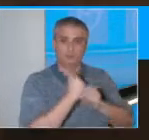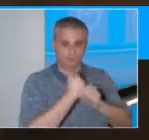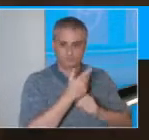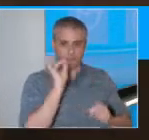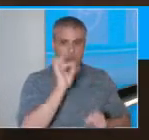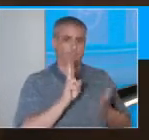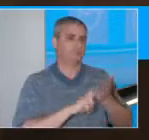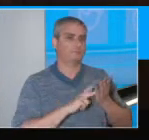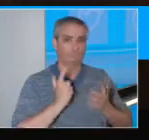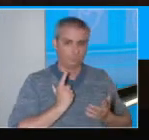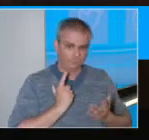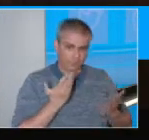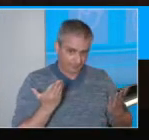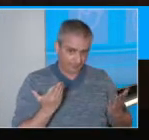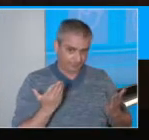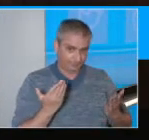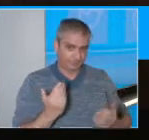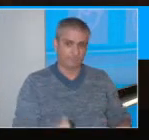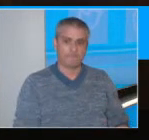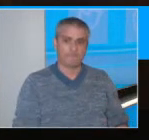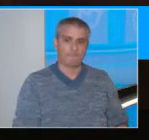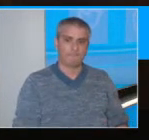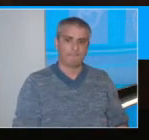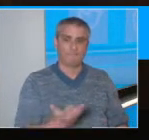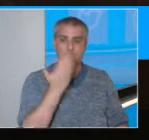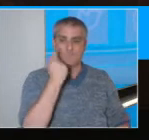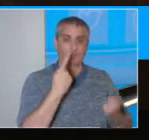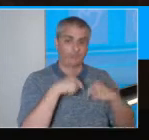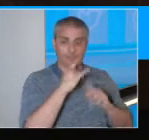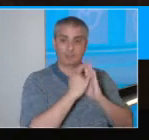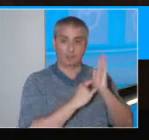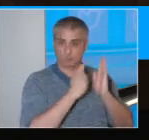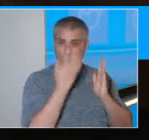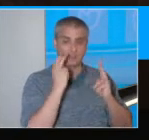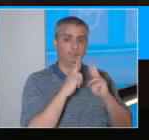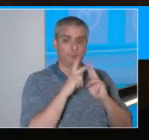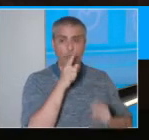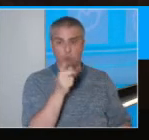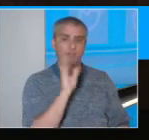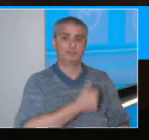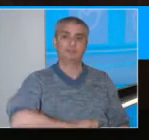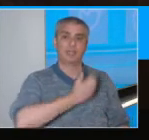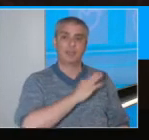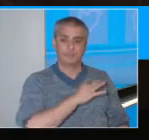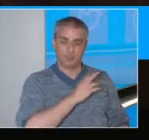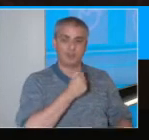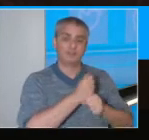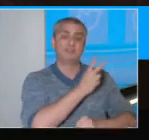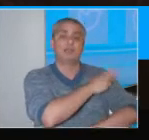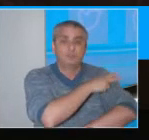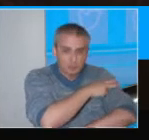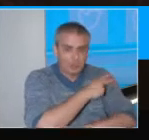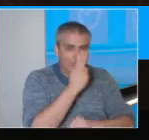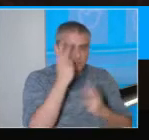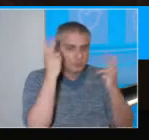פוגעים בזכויות הפרט וכן הלאה. ובעצם לפני ועדת החוקה הייתה פגישה בינו לבין שר הבריאות ונציגי המשטרה